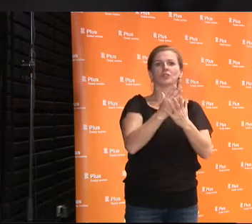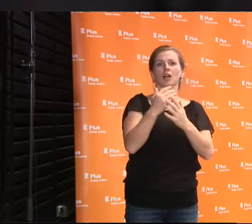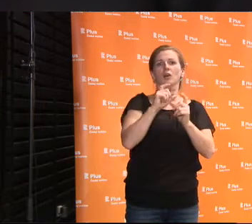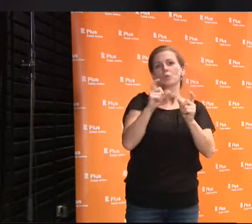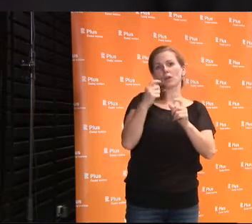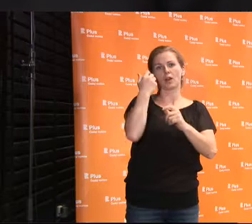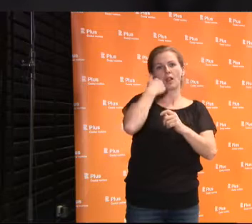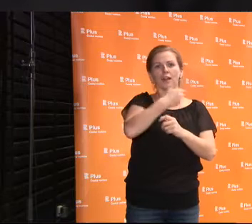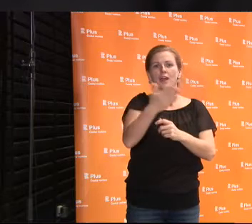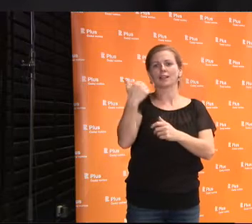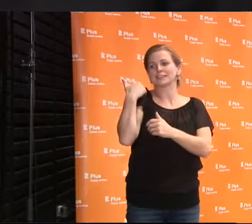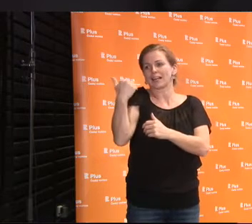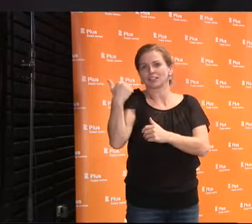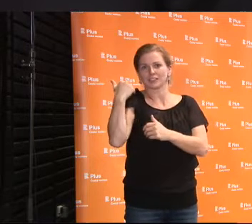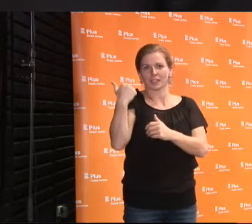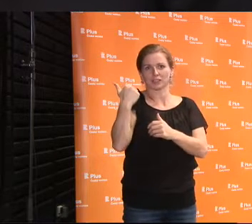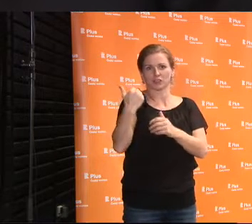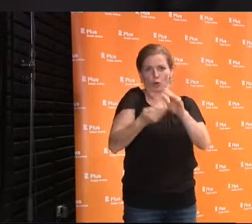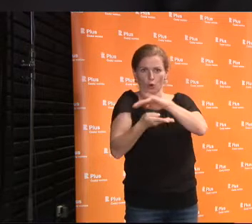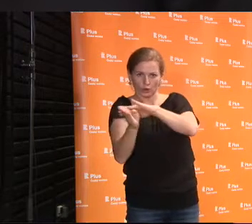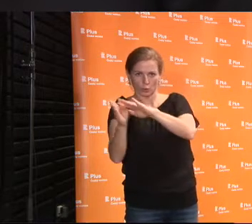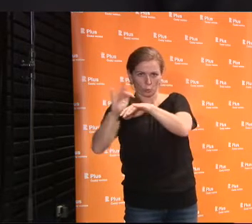populace. Určitě tady u nás